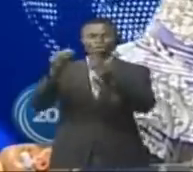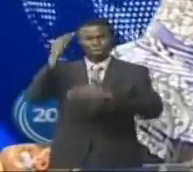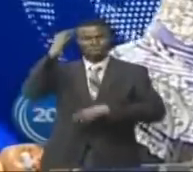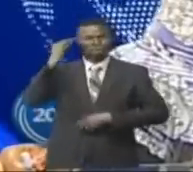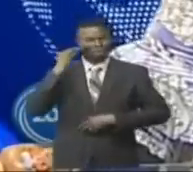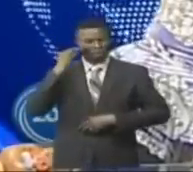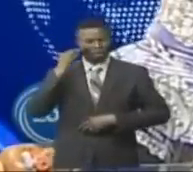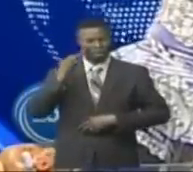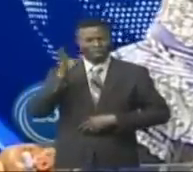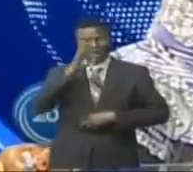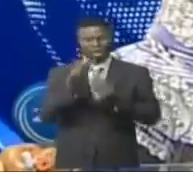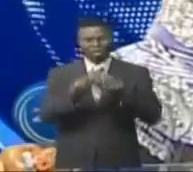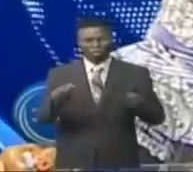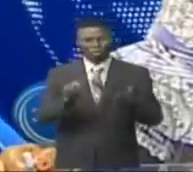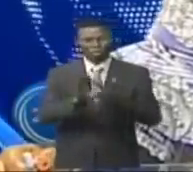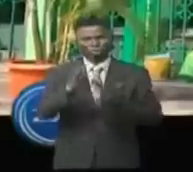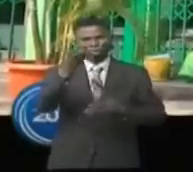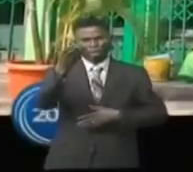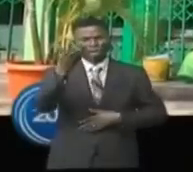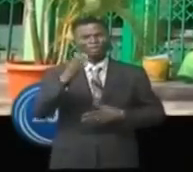Adel Kaïnda. Angèle Mabialalande.